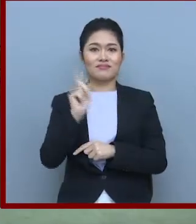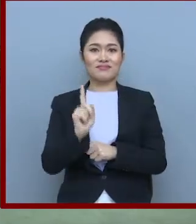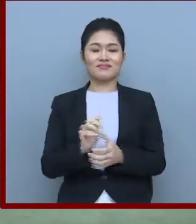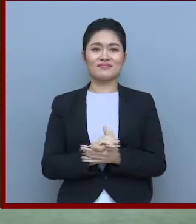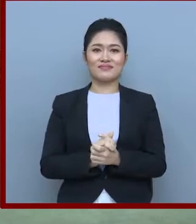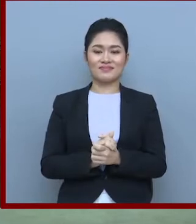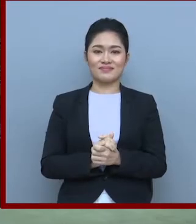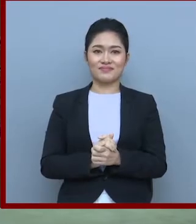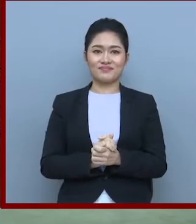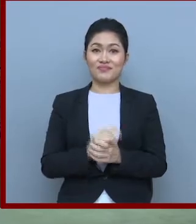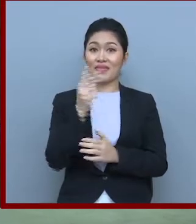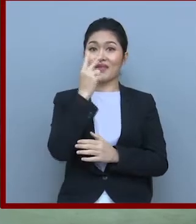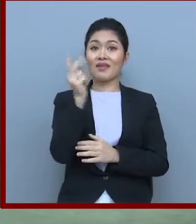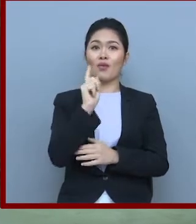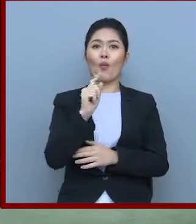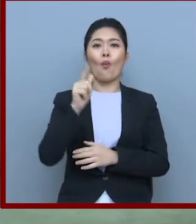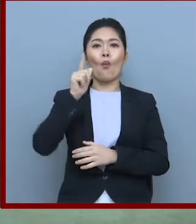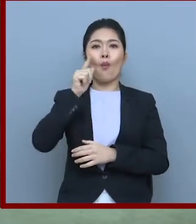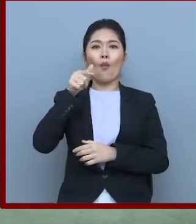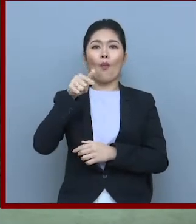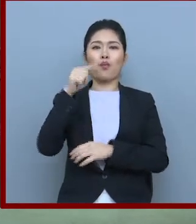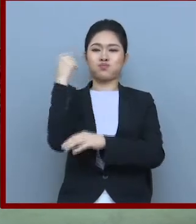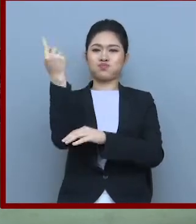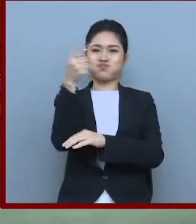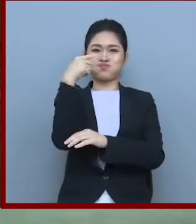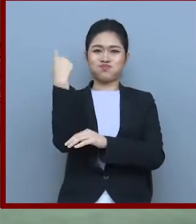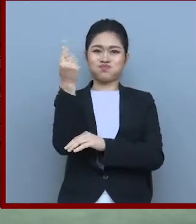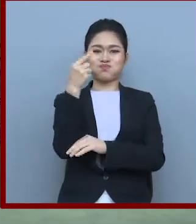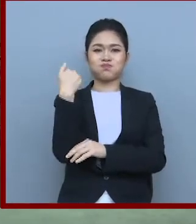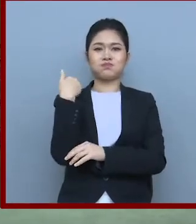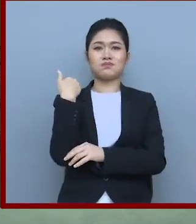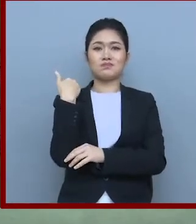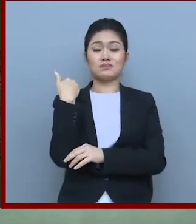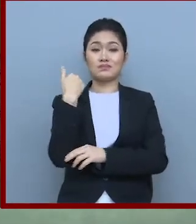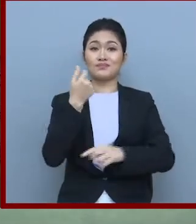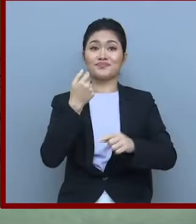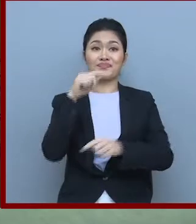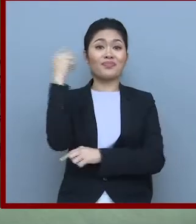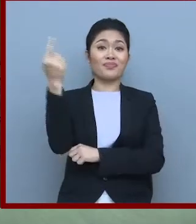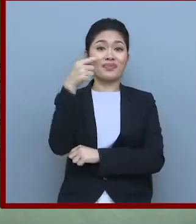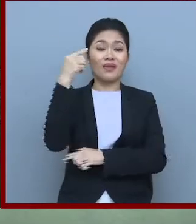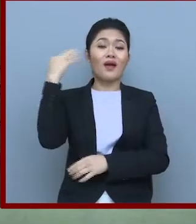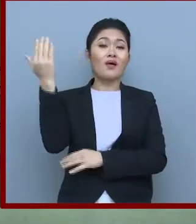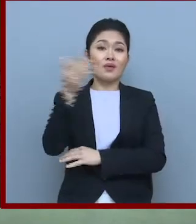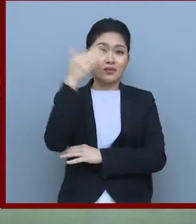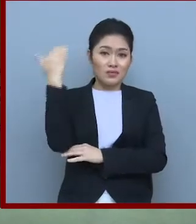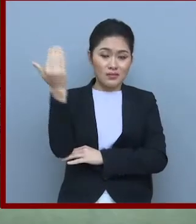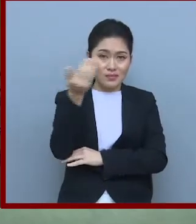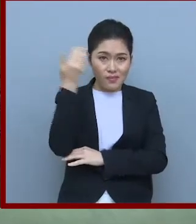ครับก็คือที่เห็นนะครับในตัวนี้นะครับก็มีวัดทิศทางลมนะครับ